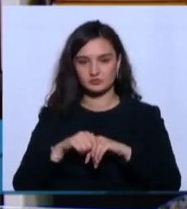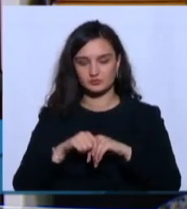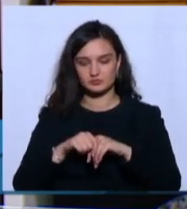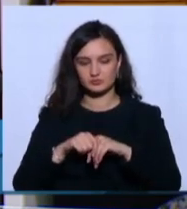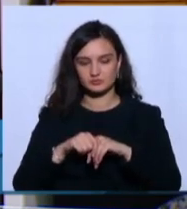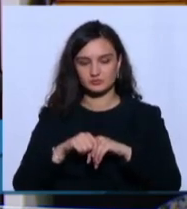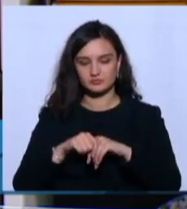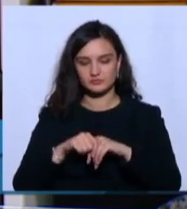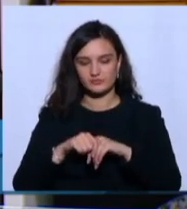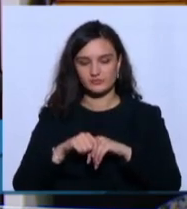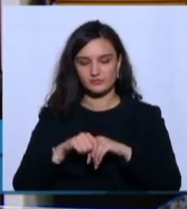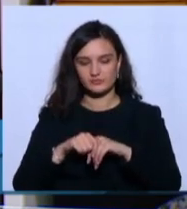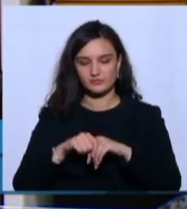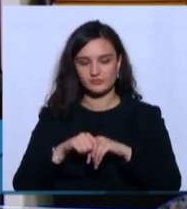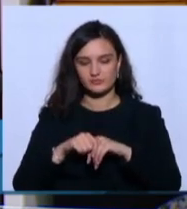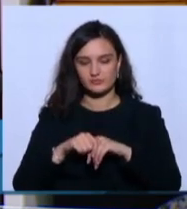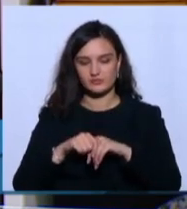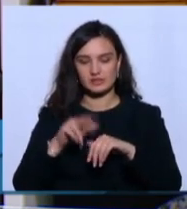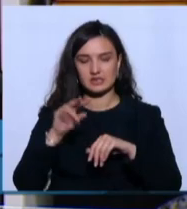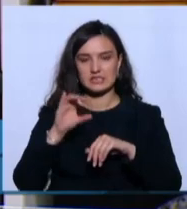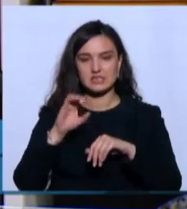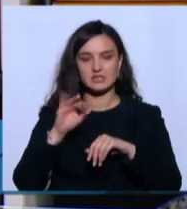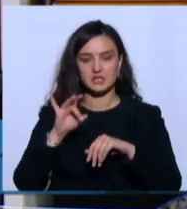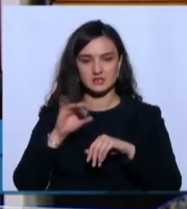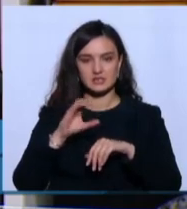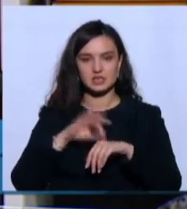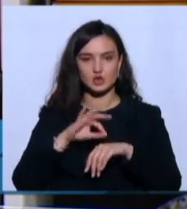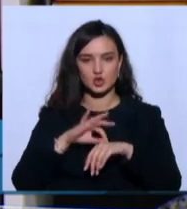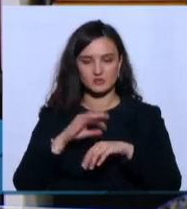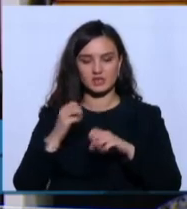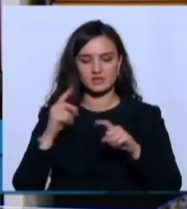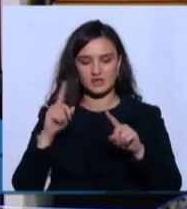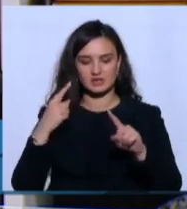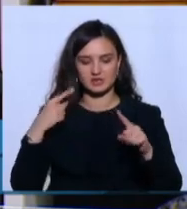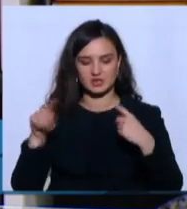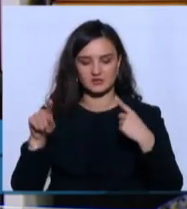განვითარებული რესპირატორული დისტრეს სინდრომისაგან კიდევ რაღაცით განსხვავდება.